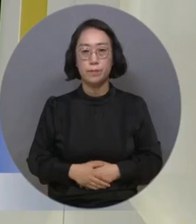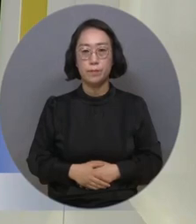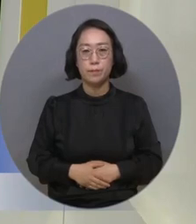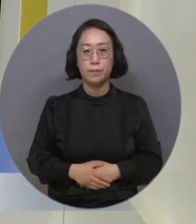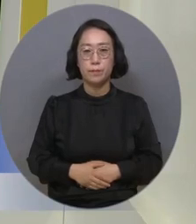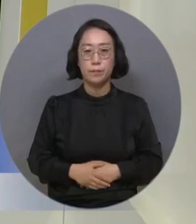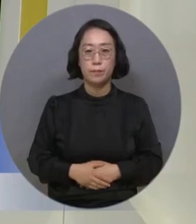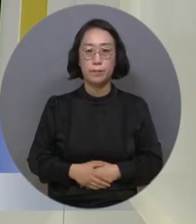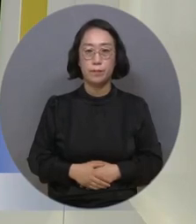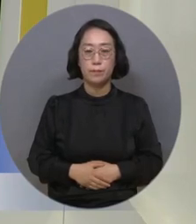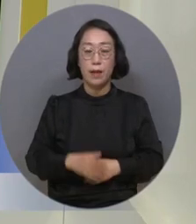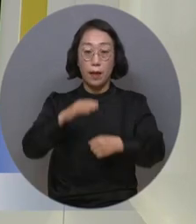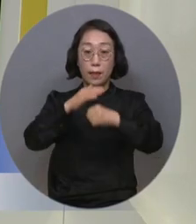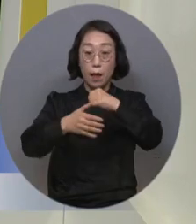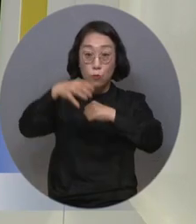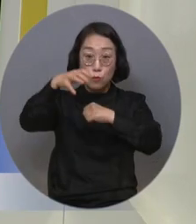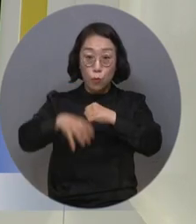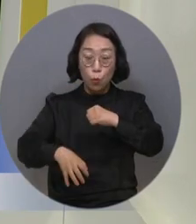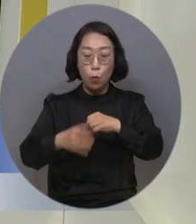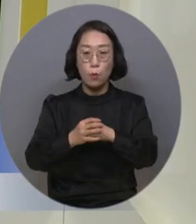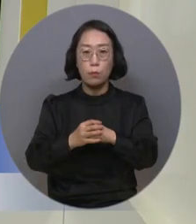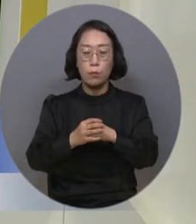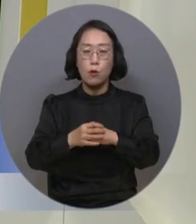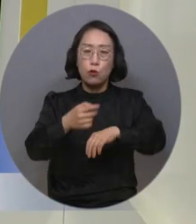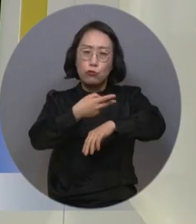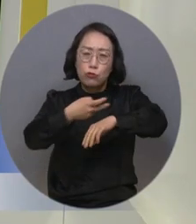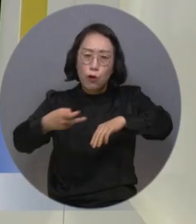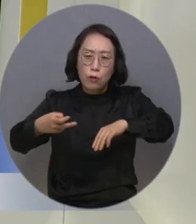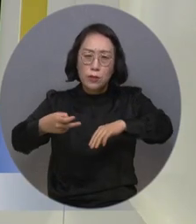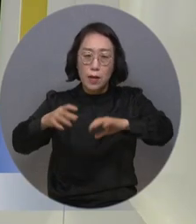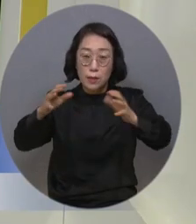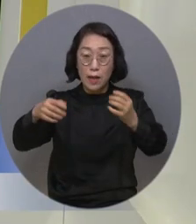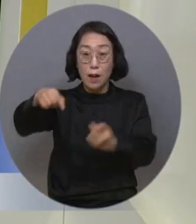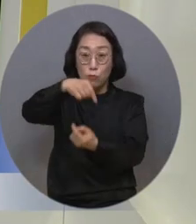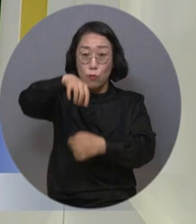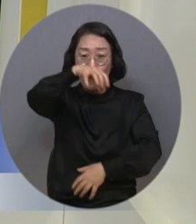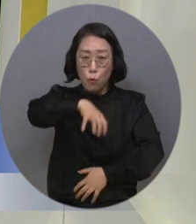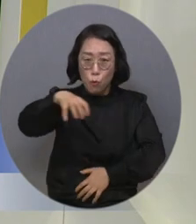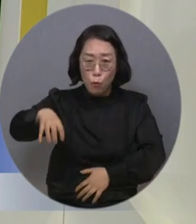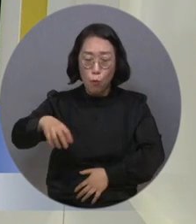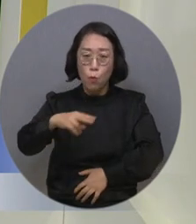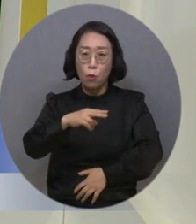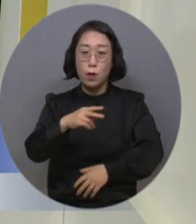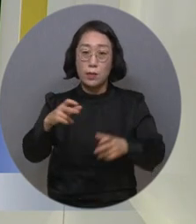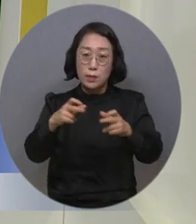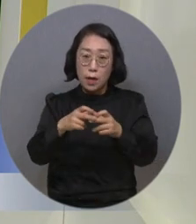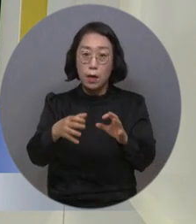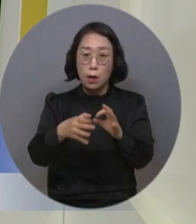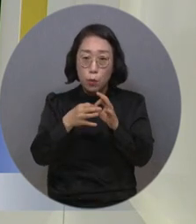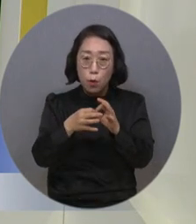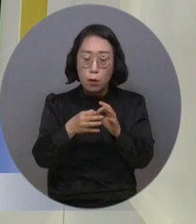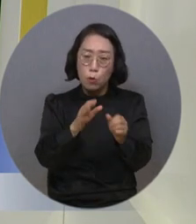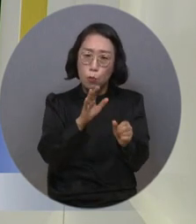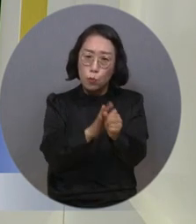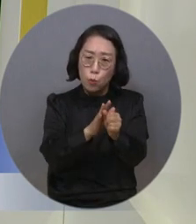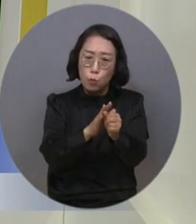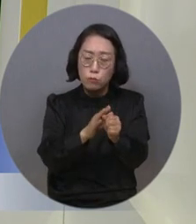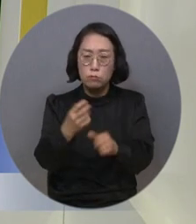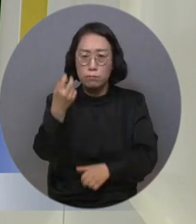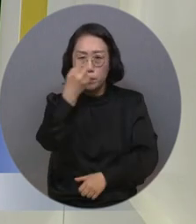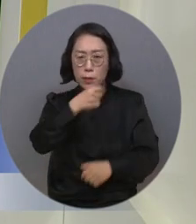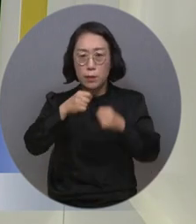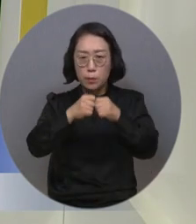다음 뉴스입니다 대구지역 국공립수영장 24개소에 대한 장애인 편의시설을 조사했는데요 그